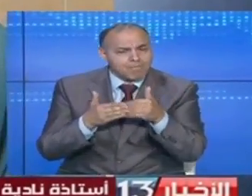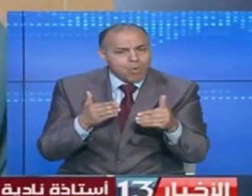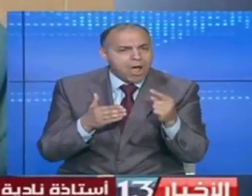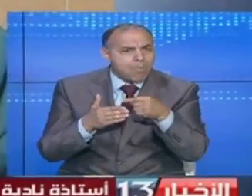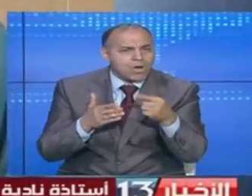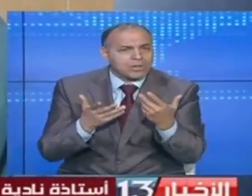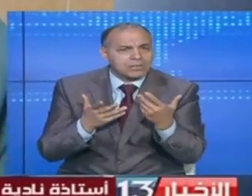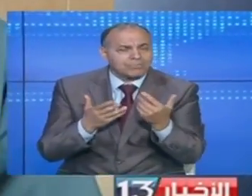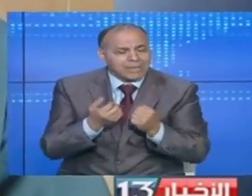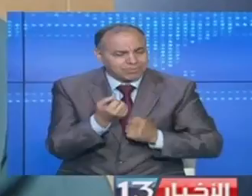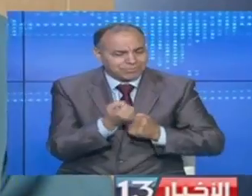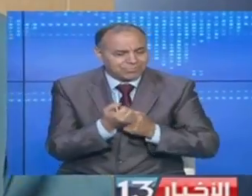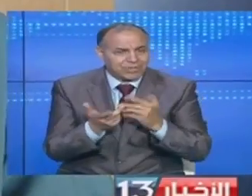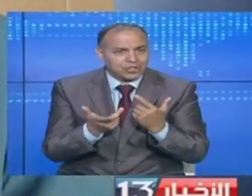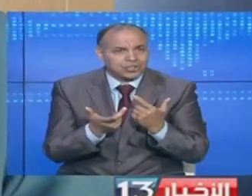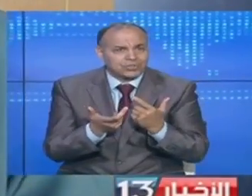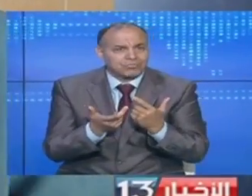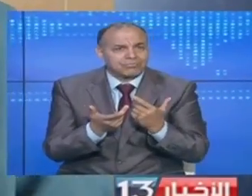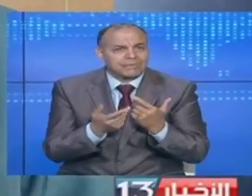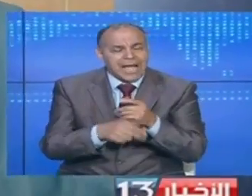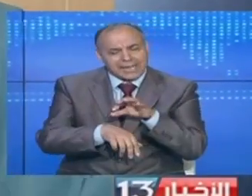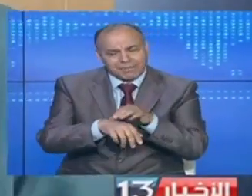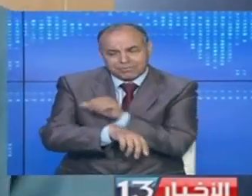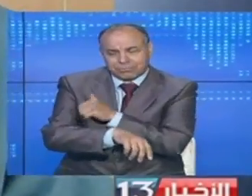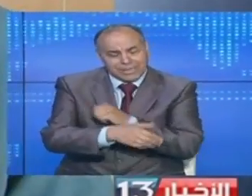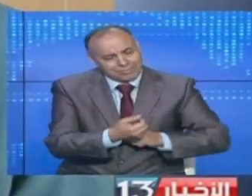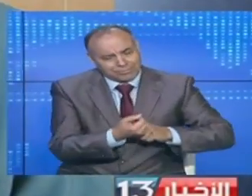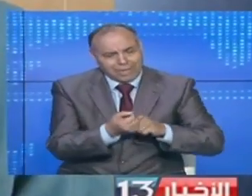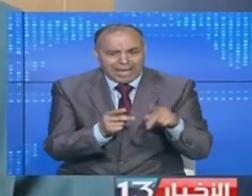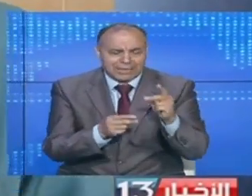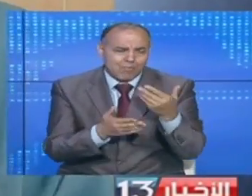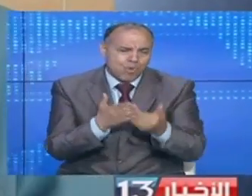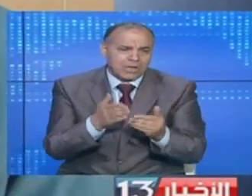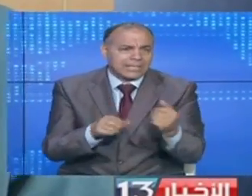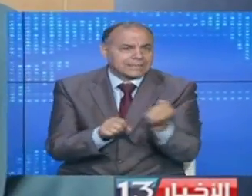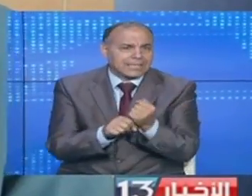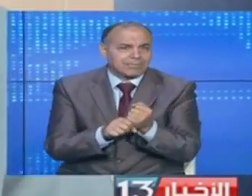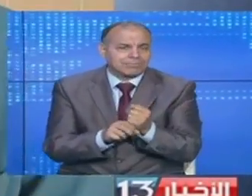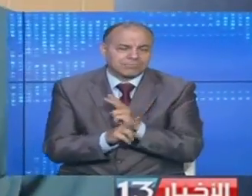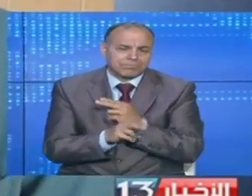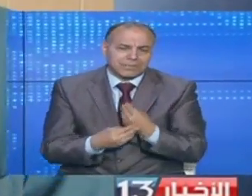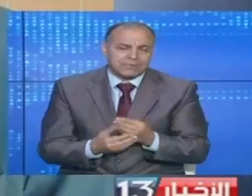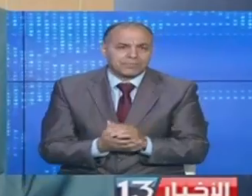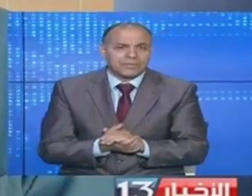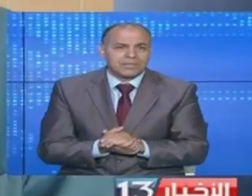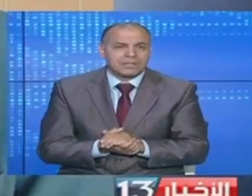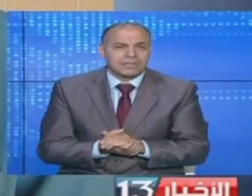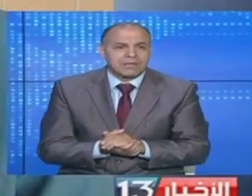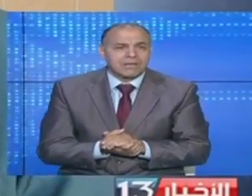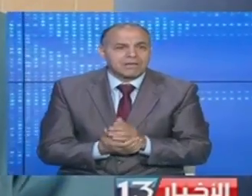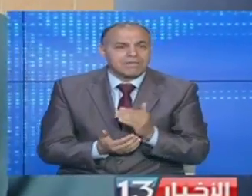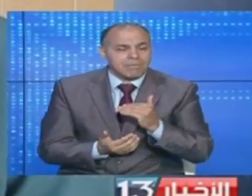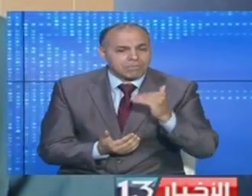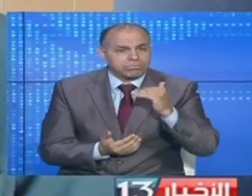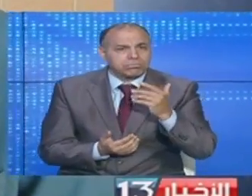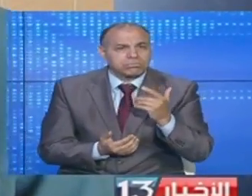جوست التدعيم بالطاقم شبه الطبي باش نجموا نخدموا فيهم أليس. فما تنقية